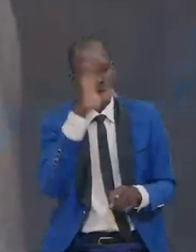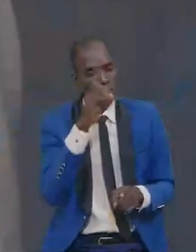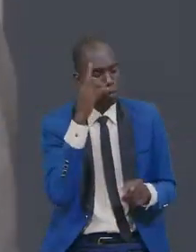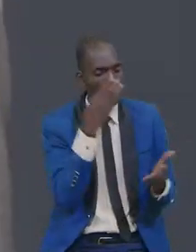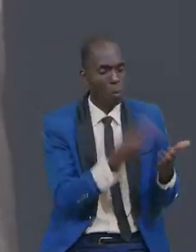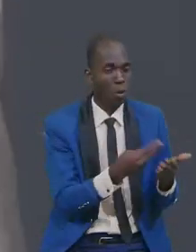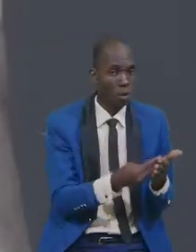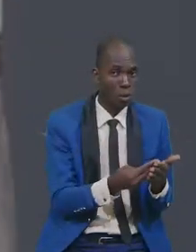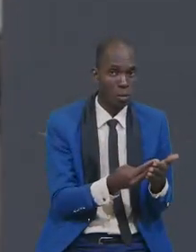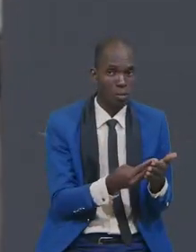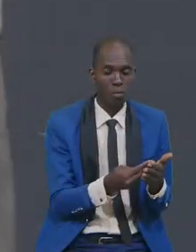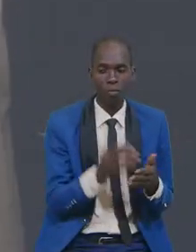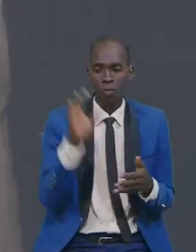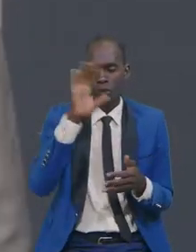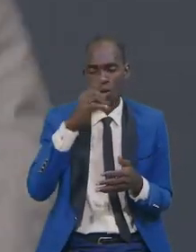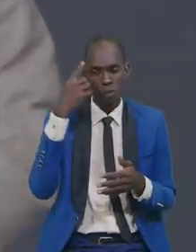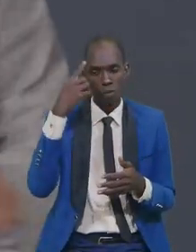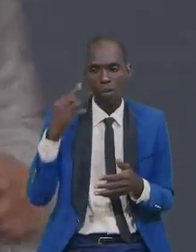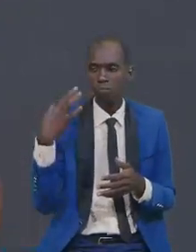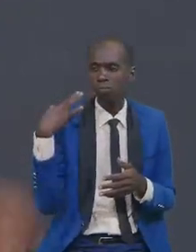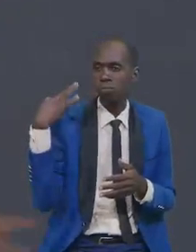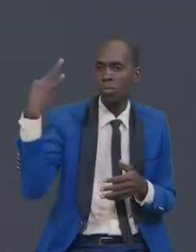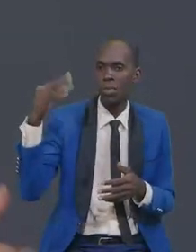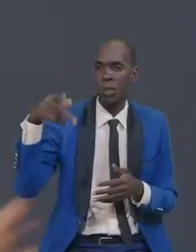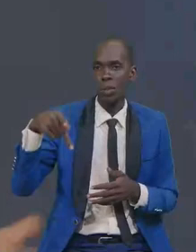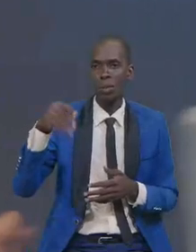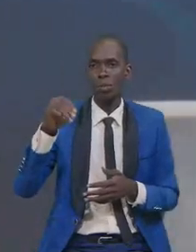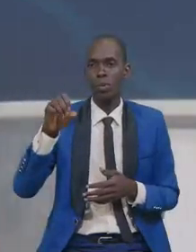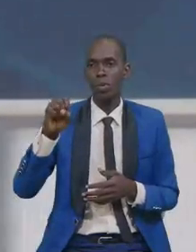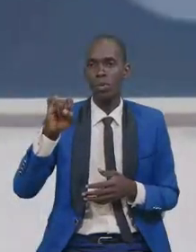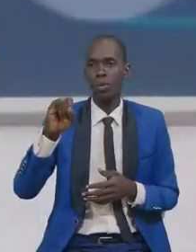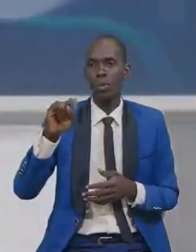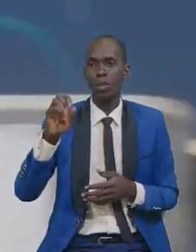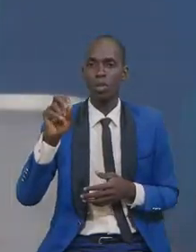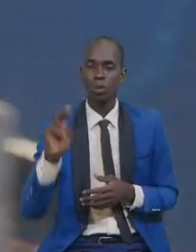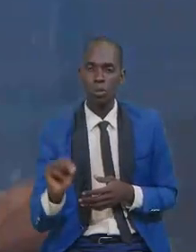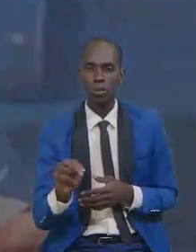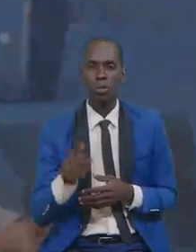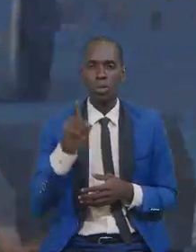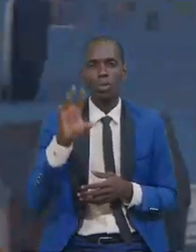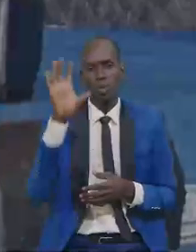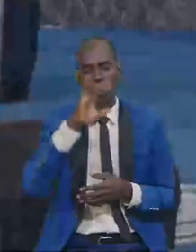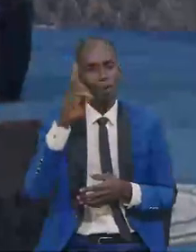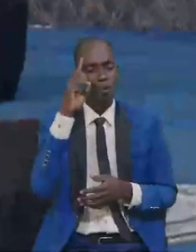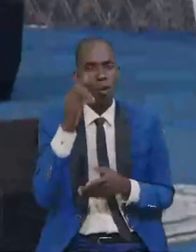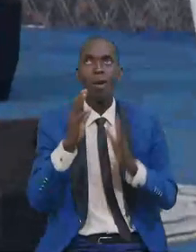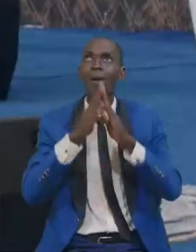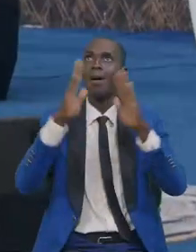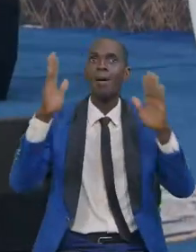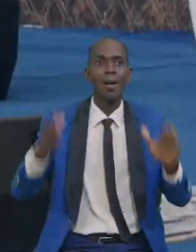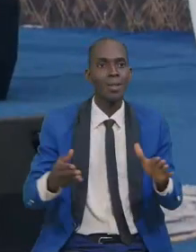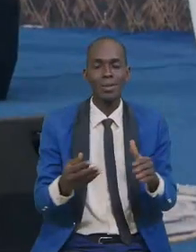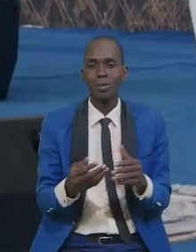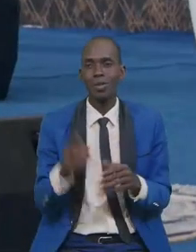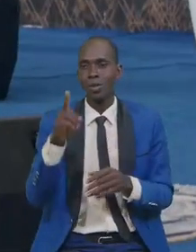l'argent, si nous cherchons la position, si nous cherchons les choses de la poussière, de